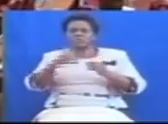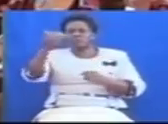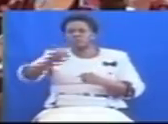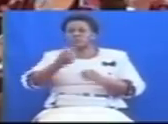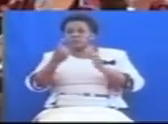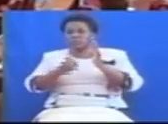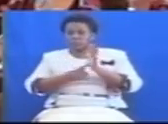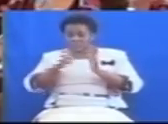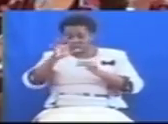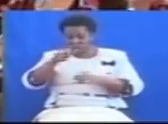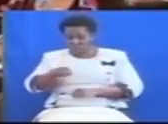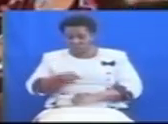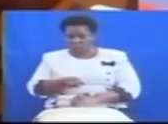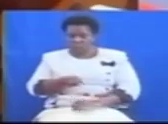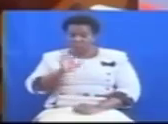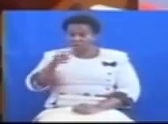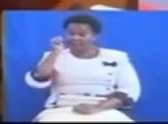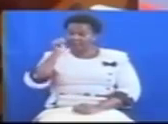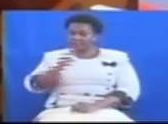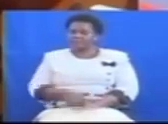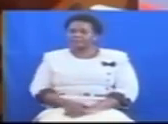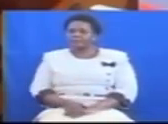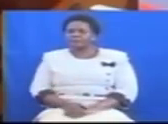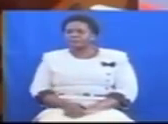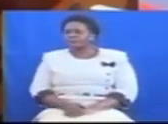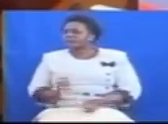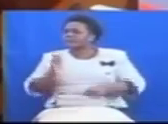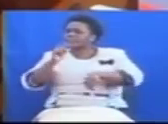Asante, Katibu. Maswali.